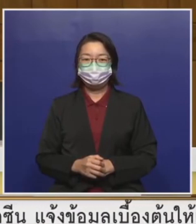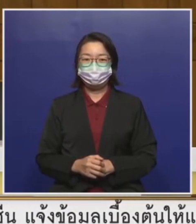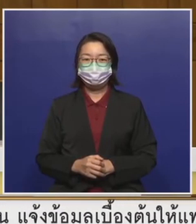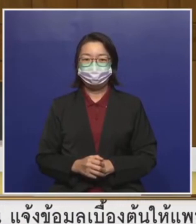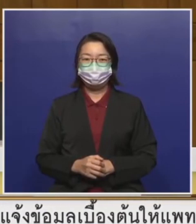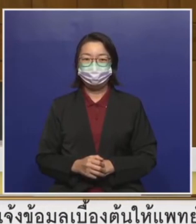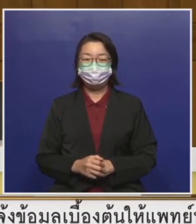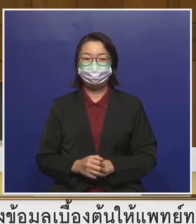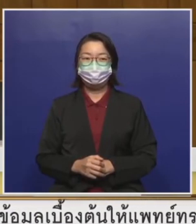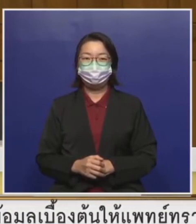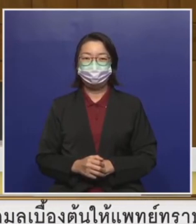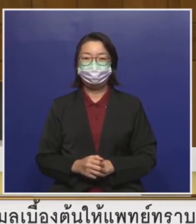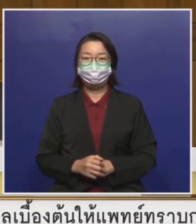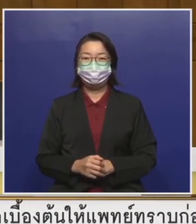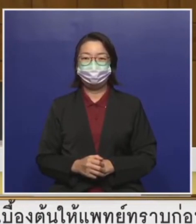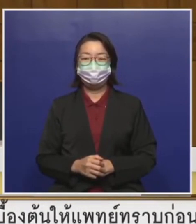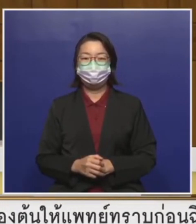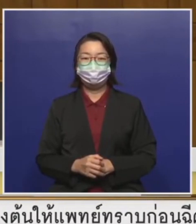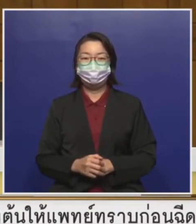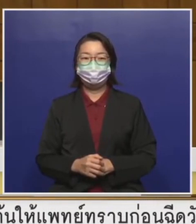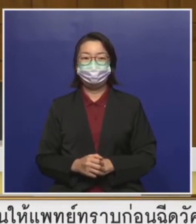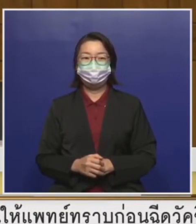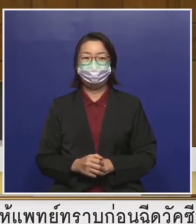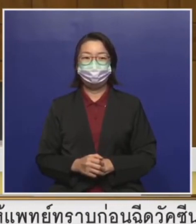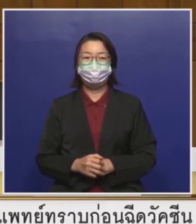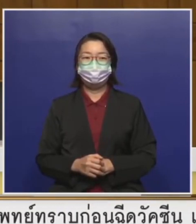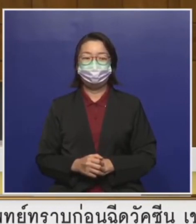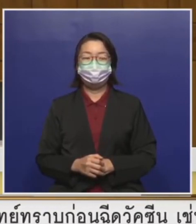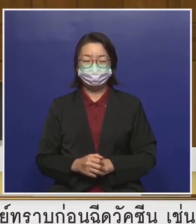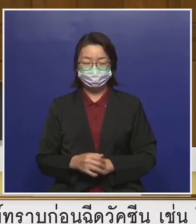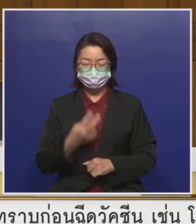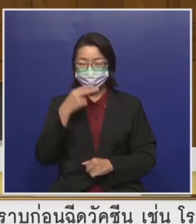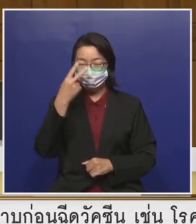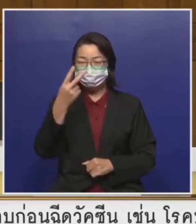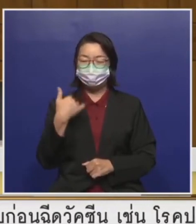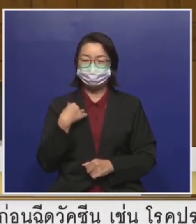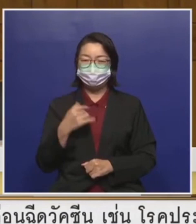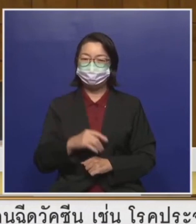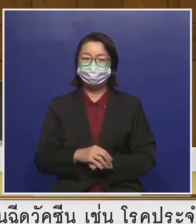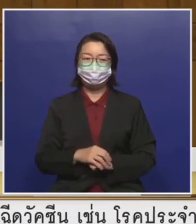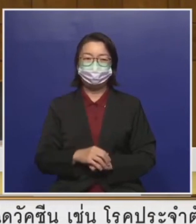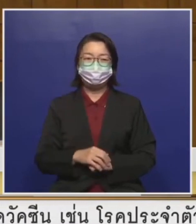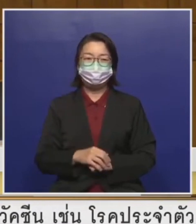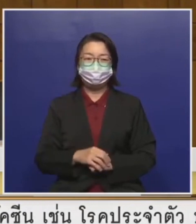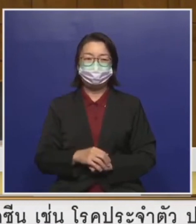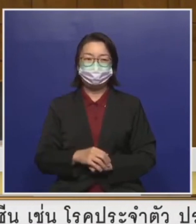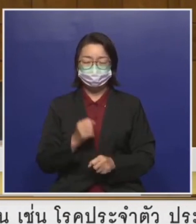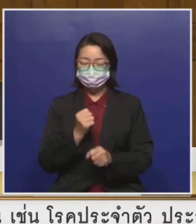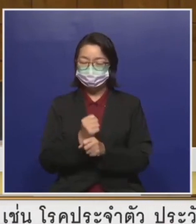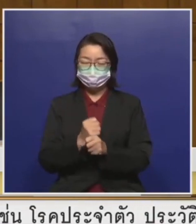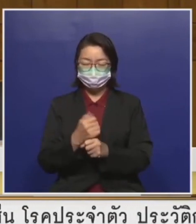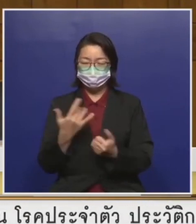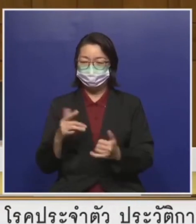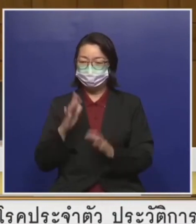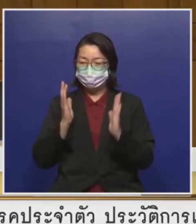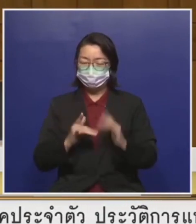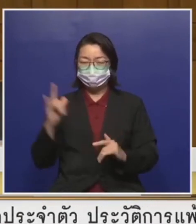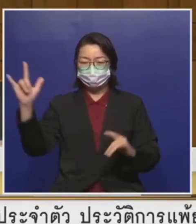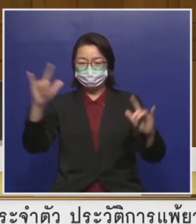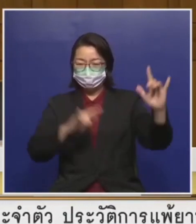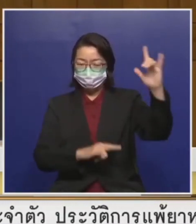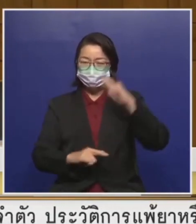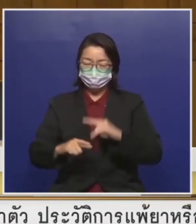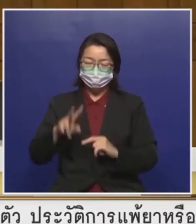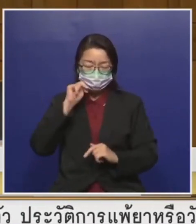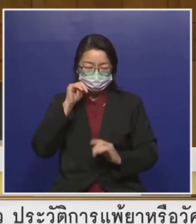เรื่องประตูน้ำเนี่ยจำเป็นเพราะหลายรัฐบาลที่ผ่านมาก็ไม่ทำประตูน้ำสายหลักน้ำเค็มก็เข้ามาในประเทศกักเก็บน้ำไม่ได้